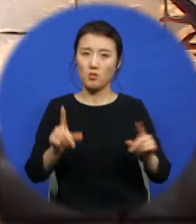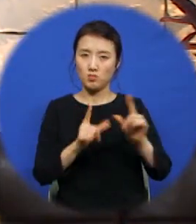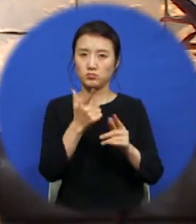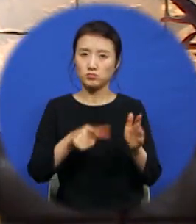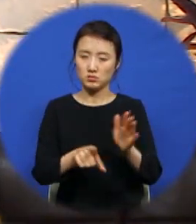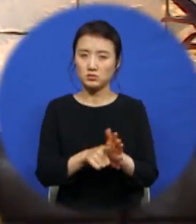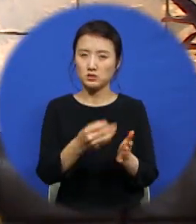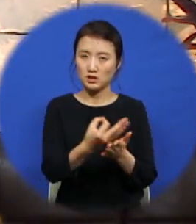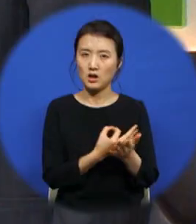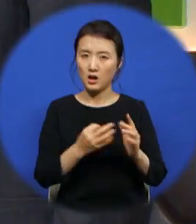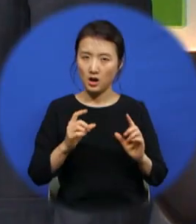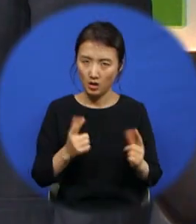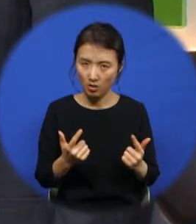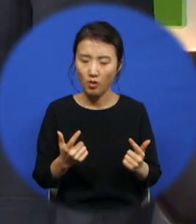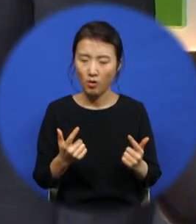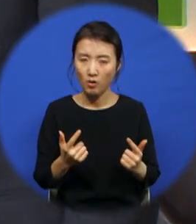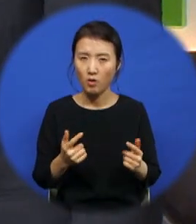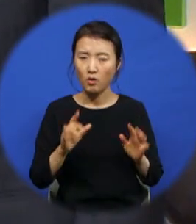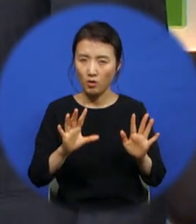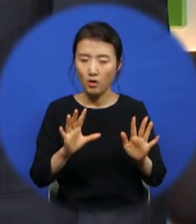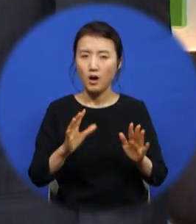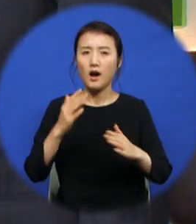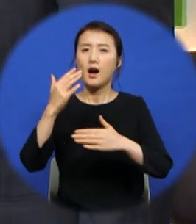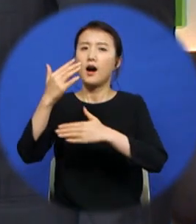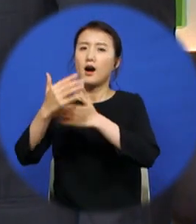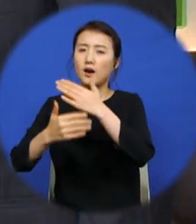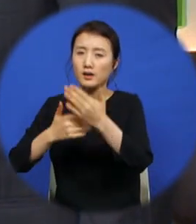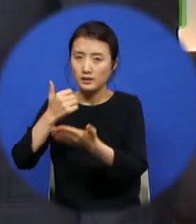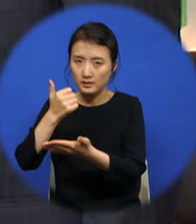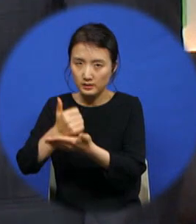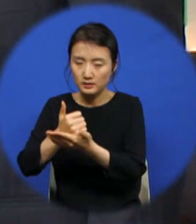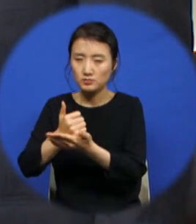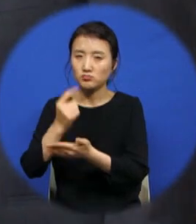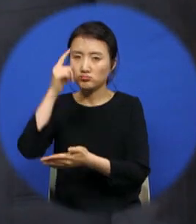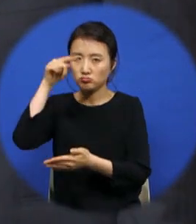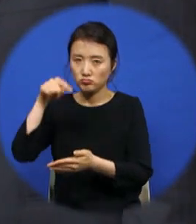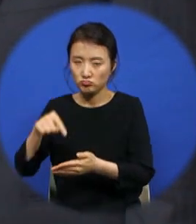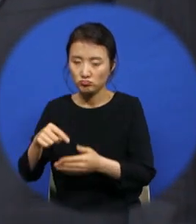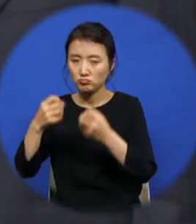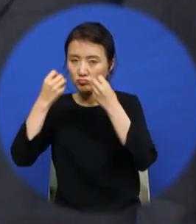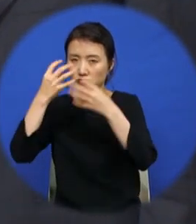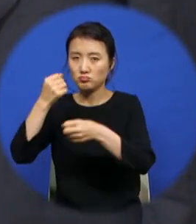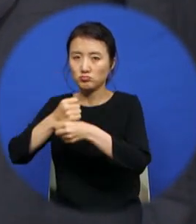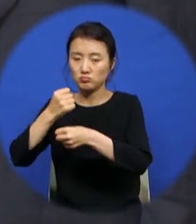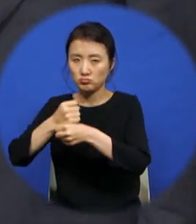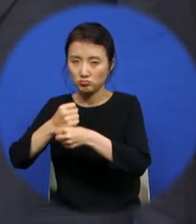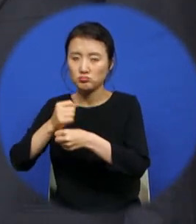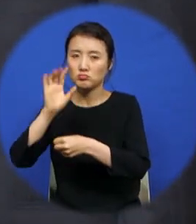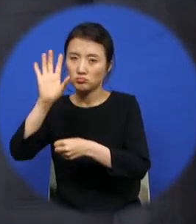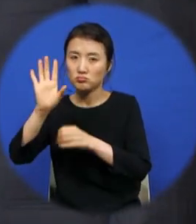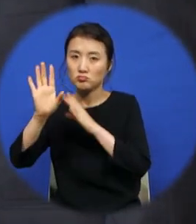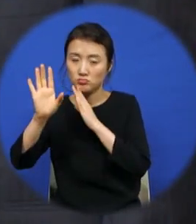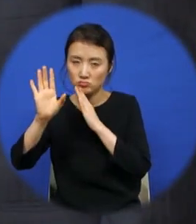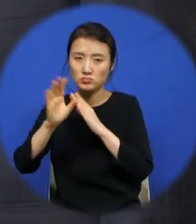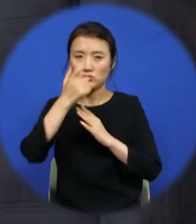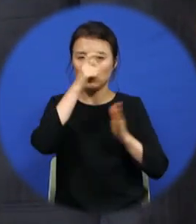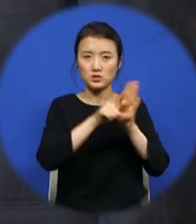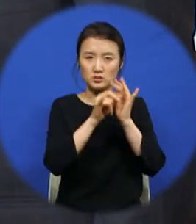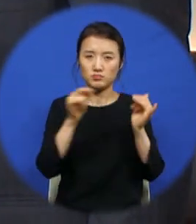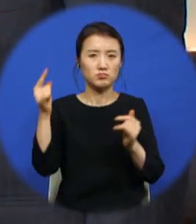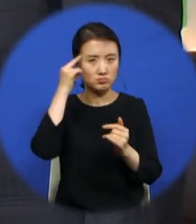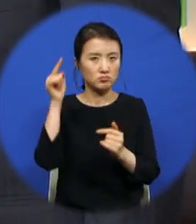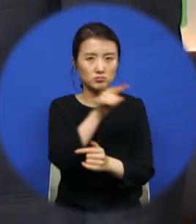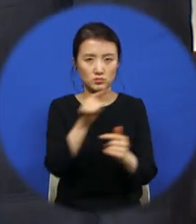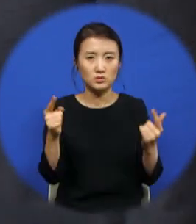하나님은 천지를 창조하셨다 이건 유재 교인이라고 기독교인들이 닿아 있는 일종의 관 입니다 2 그 다음에 두 번째